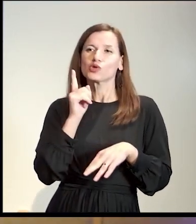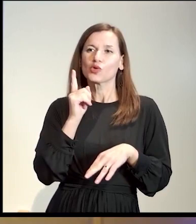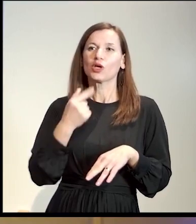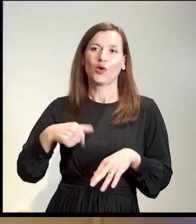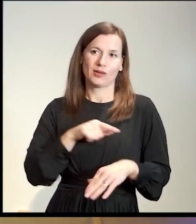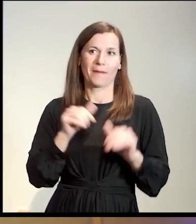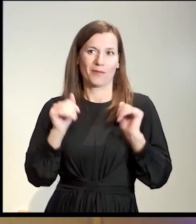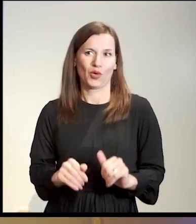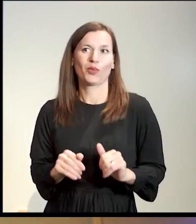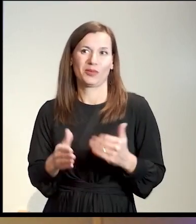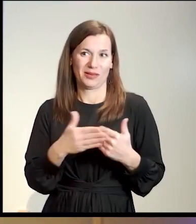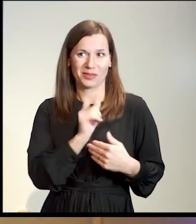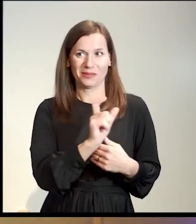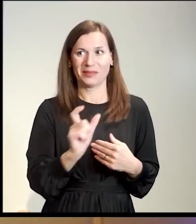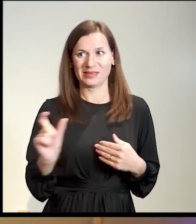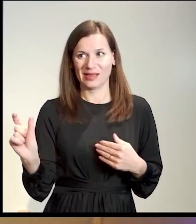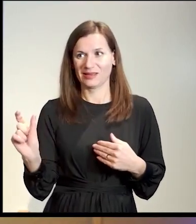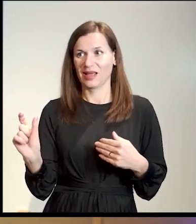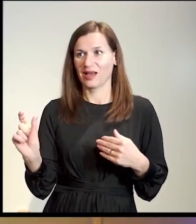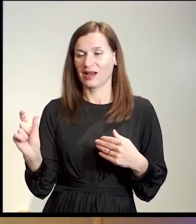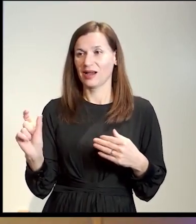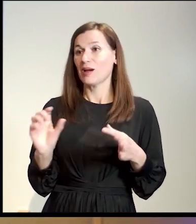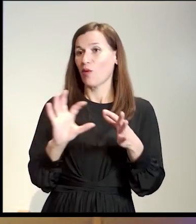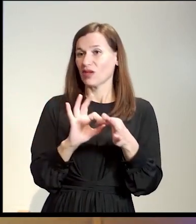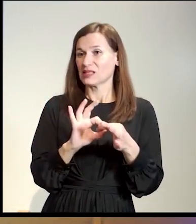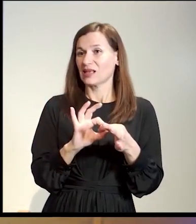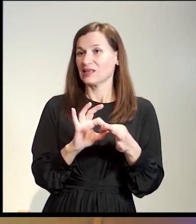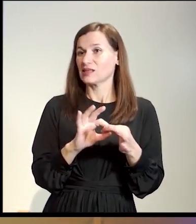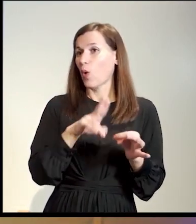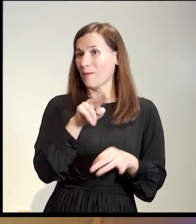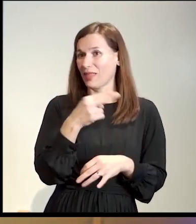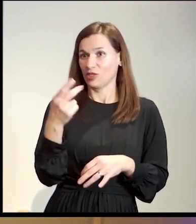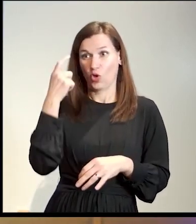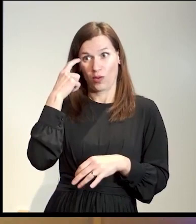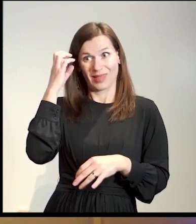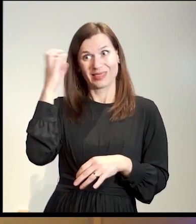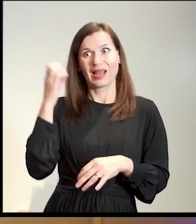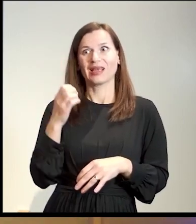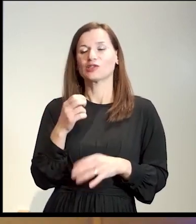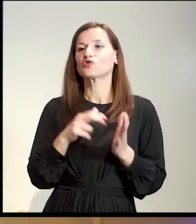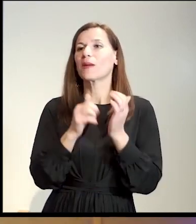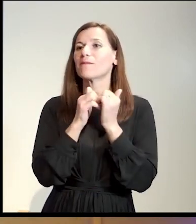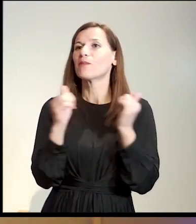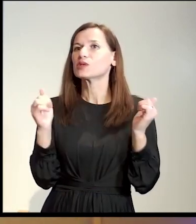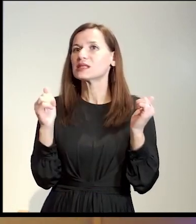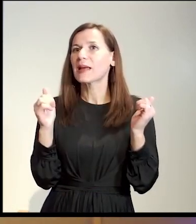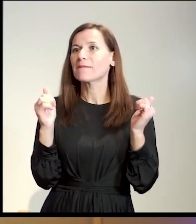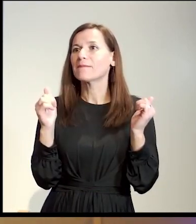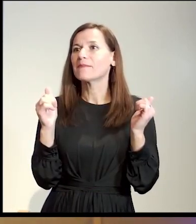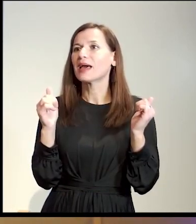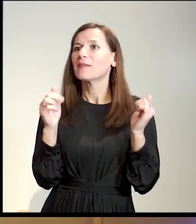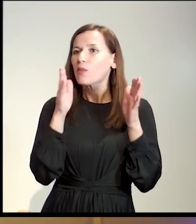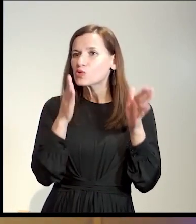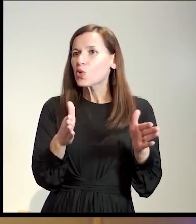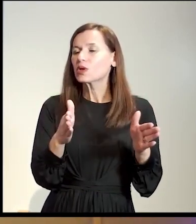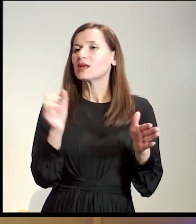biti pri besedah, povezanih z umetno inteligenco, še posebej pozorni, da sproti